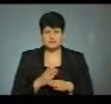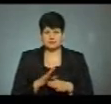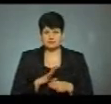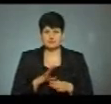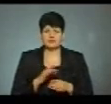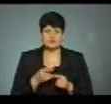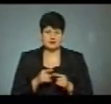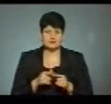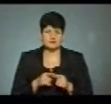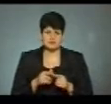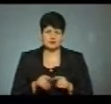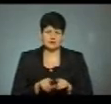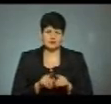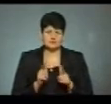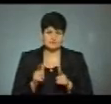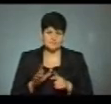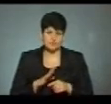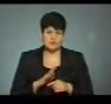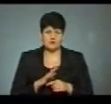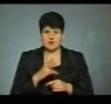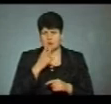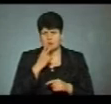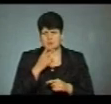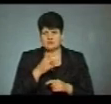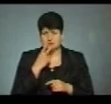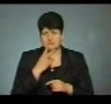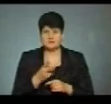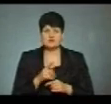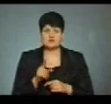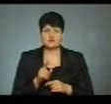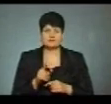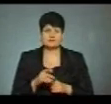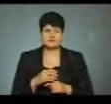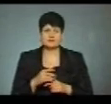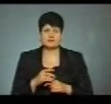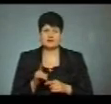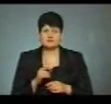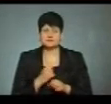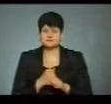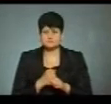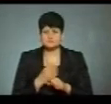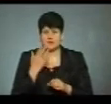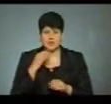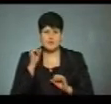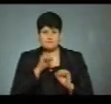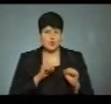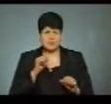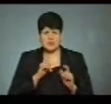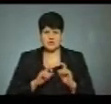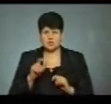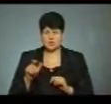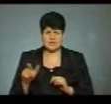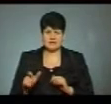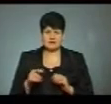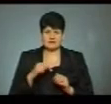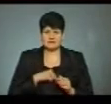так, погляди, багато ж точно, що нам не рухатися СССР 2.0. Ось, а коли побили студентів, це, ну,